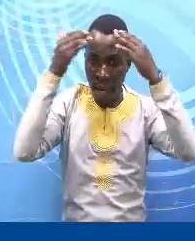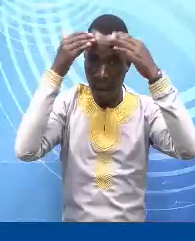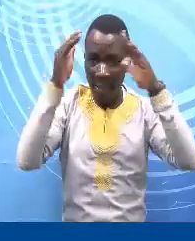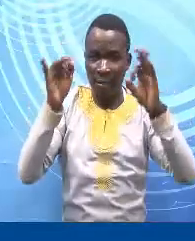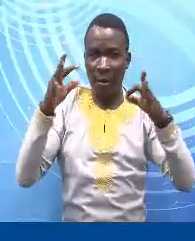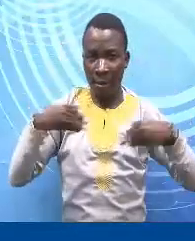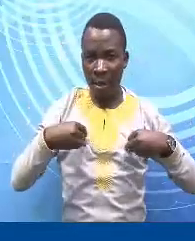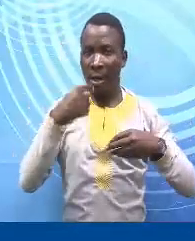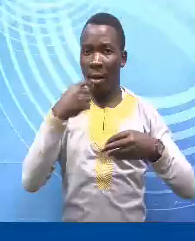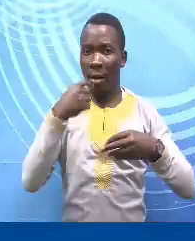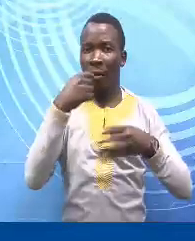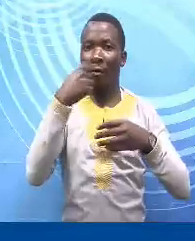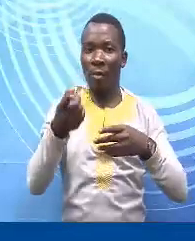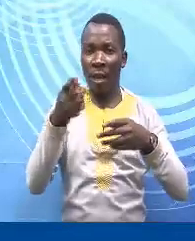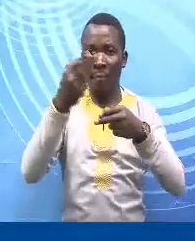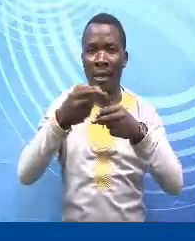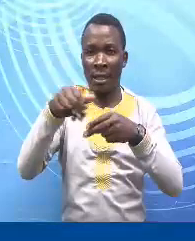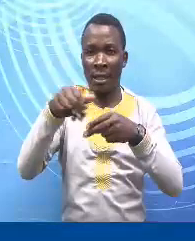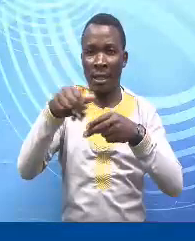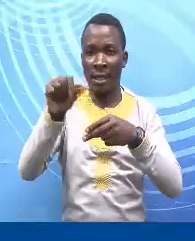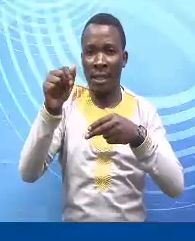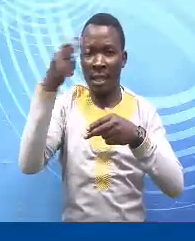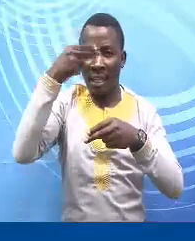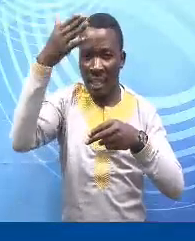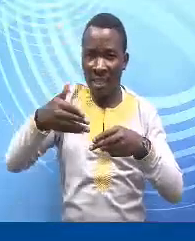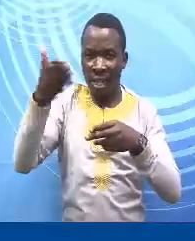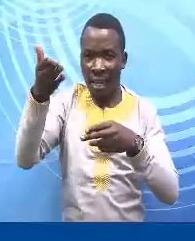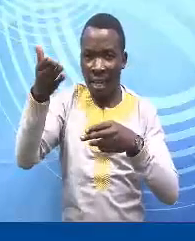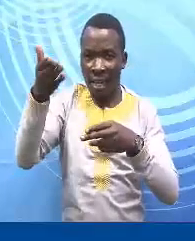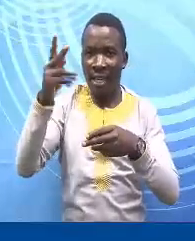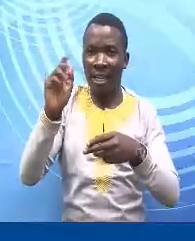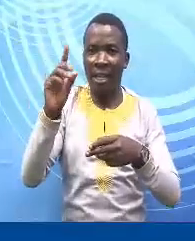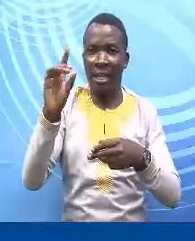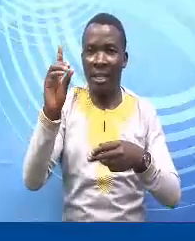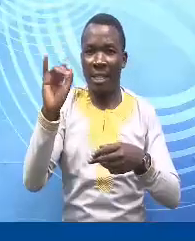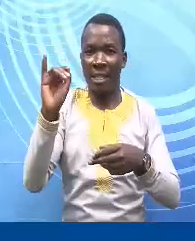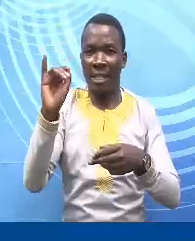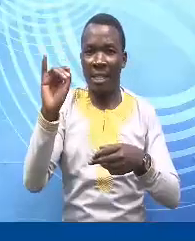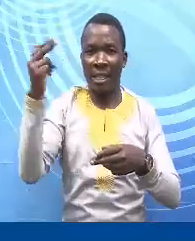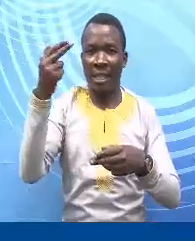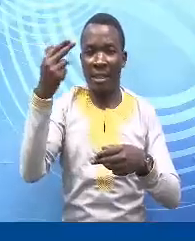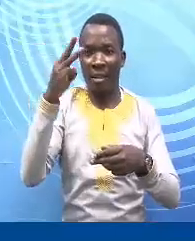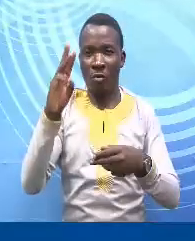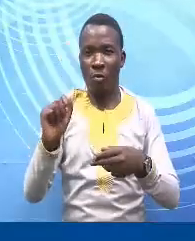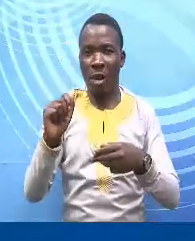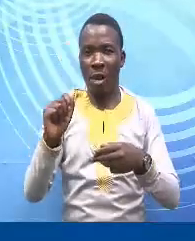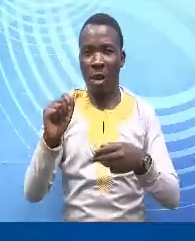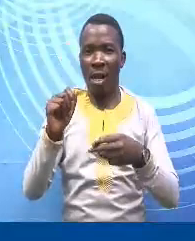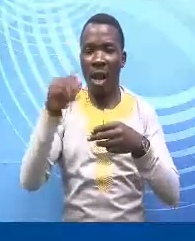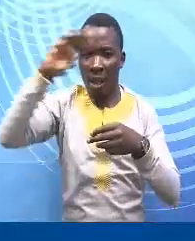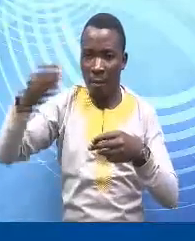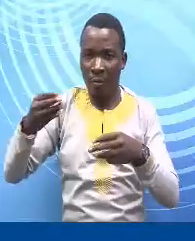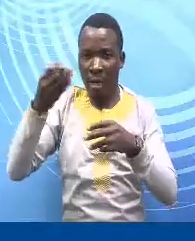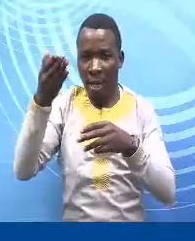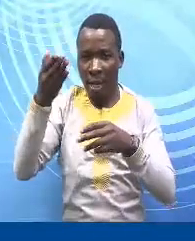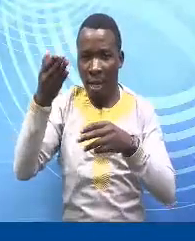kuvuga amazina yabo Inyanza hari uwitwa Kadigwa ibyumba hari uwitwa Mutarambirwa Christina ni